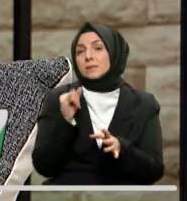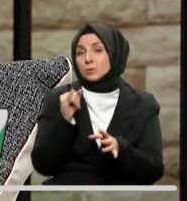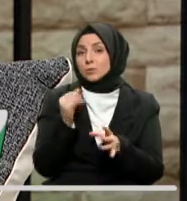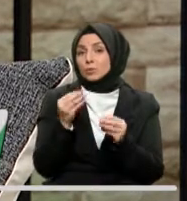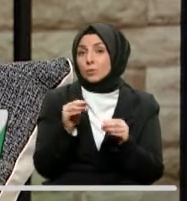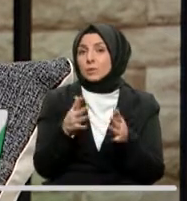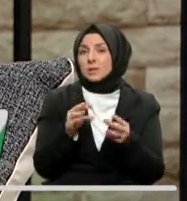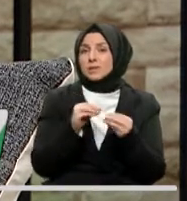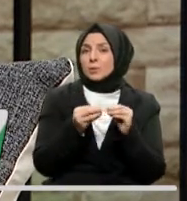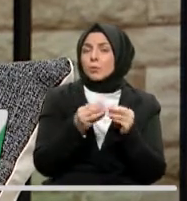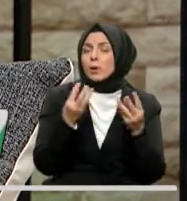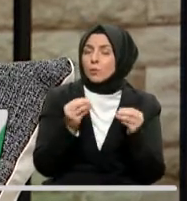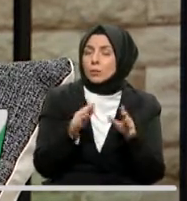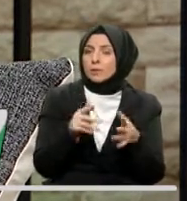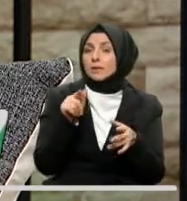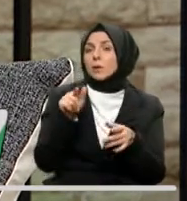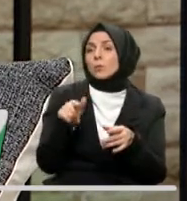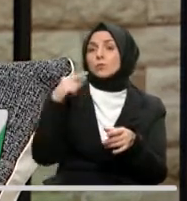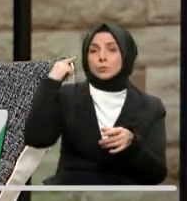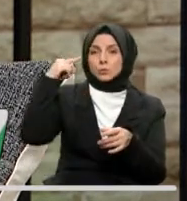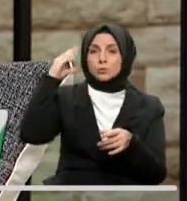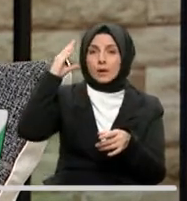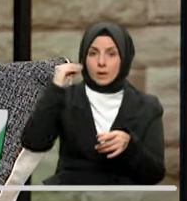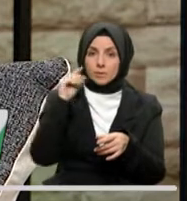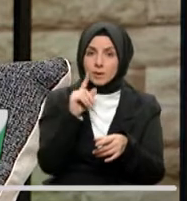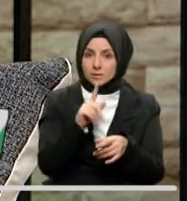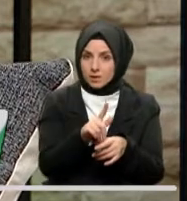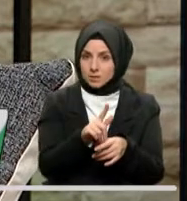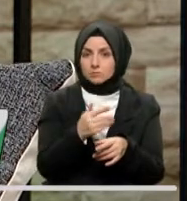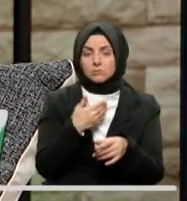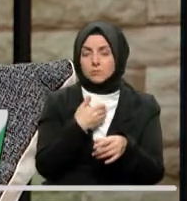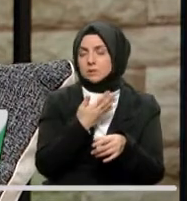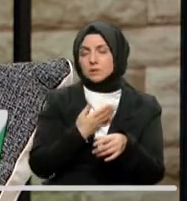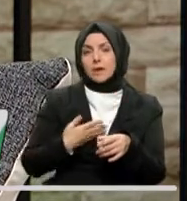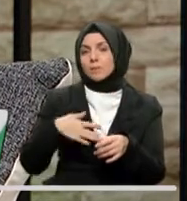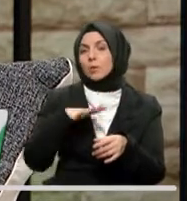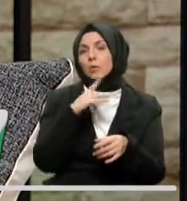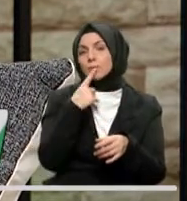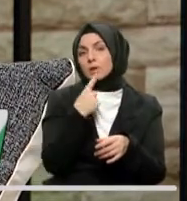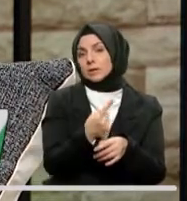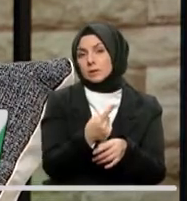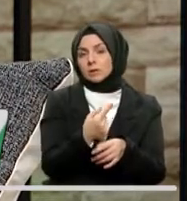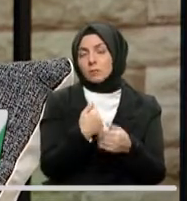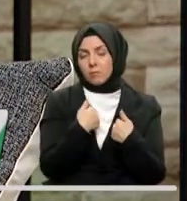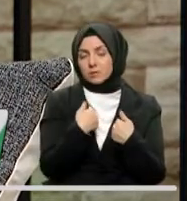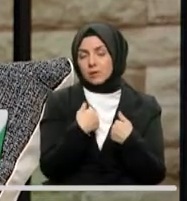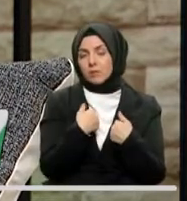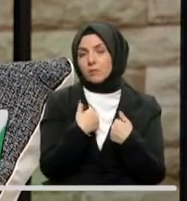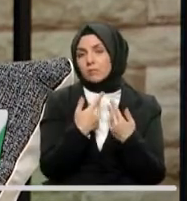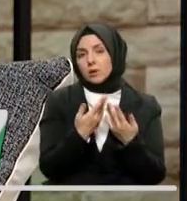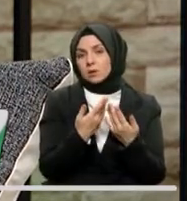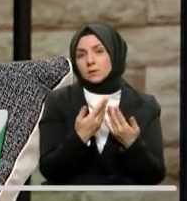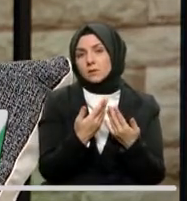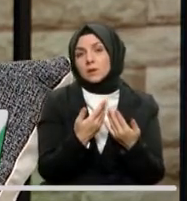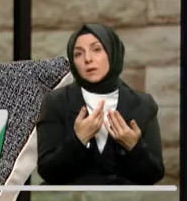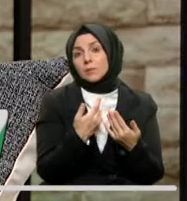Hakikaten seni beğenmiyorum onaylamıyorum ve sevmiyorum ya gerçekten çok mu ihtiyacım var Sen o insanlığımı anlam buldun